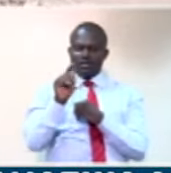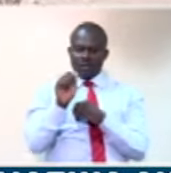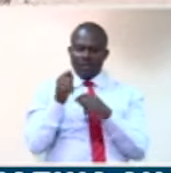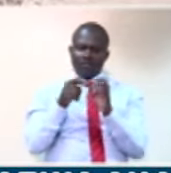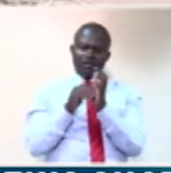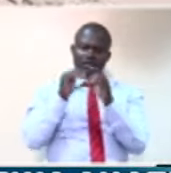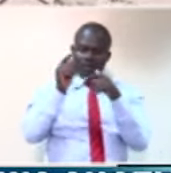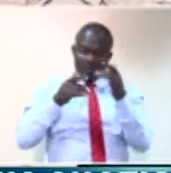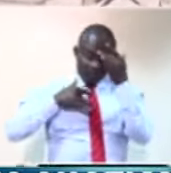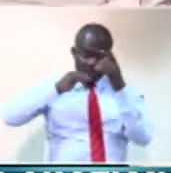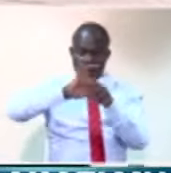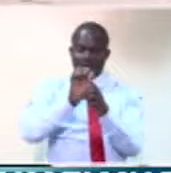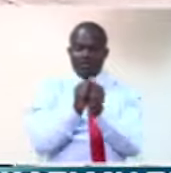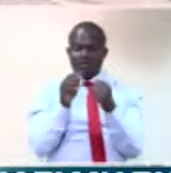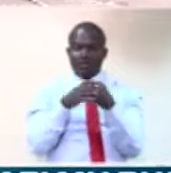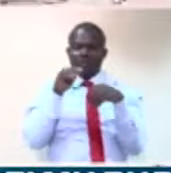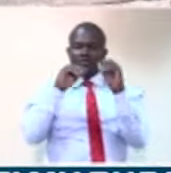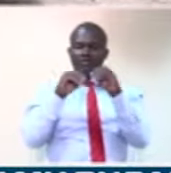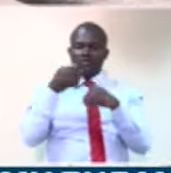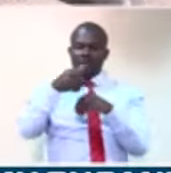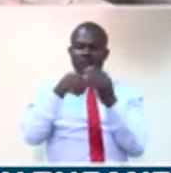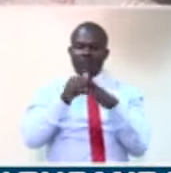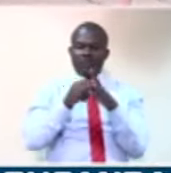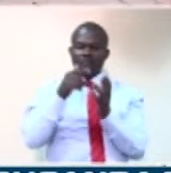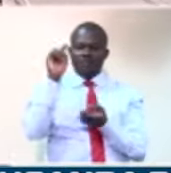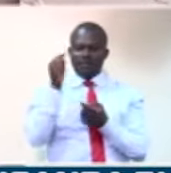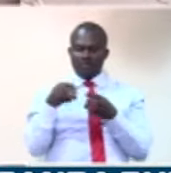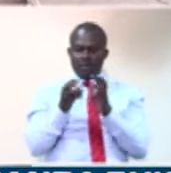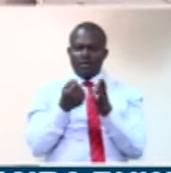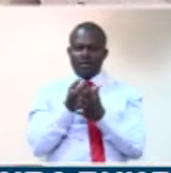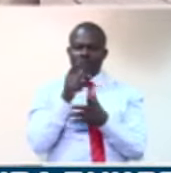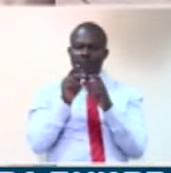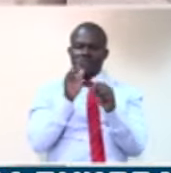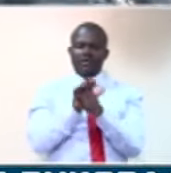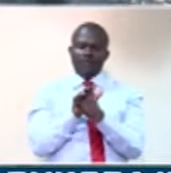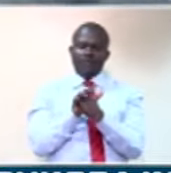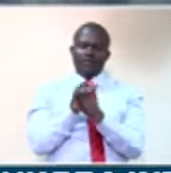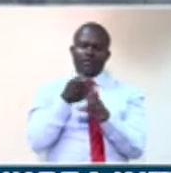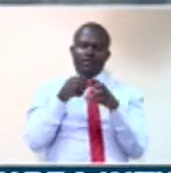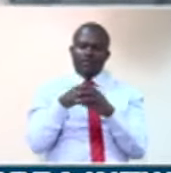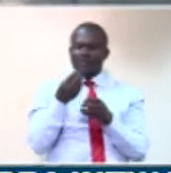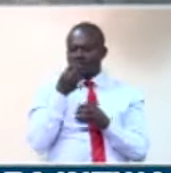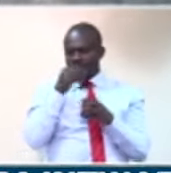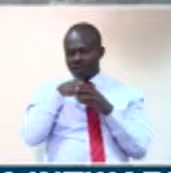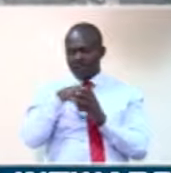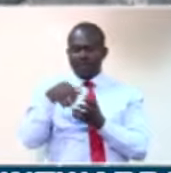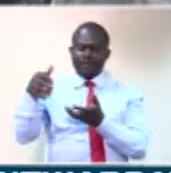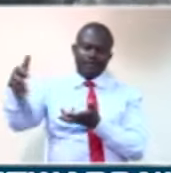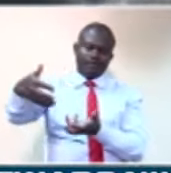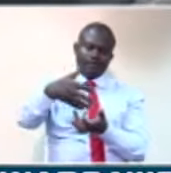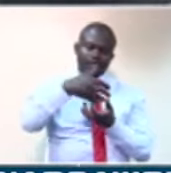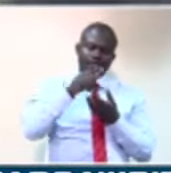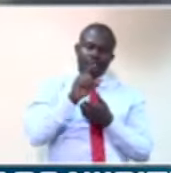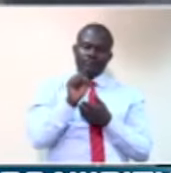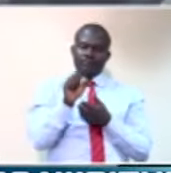mwaduko w'icyorezo COVID-19 umusaruro wazo watangiye kubiyanga ku buryo biri gutuma benshi bakuraga amaramuko muri uyu mwuga w'uburobyi bw'isambaza